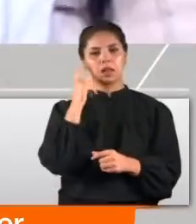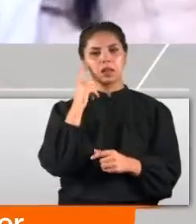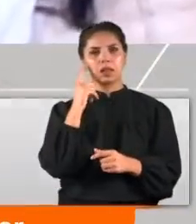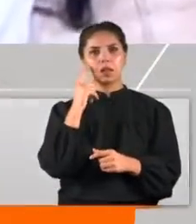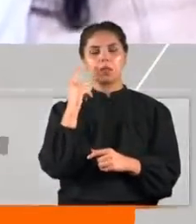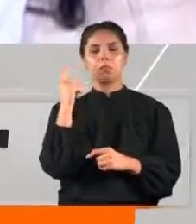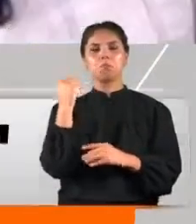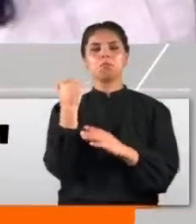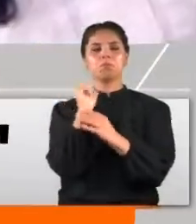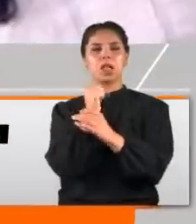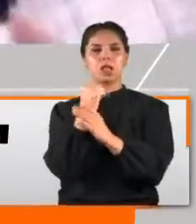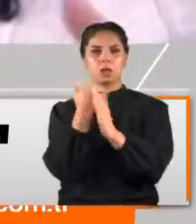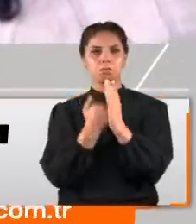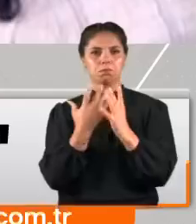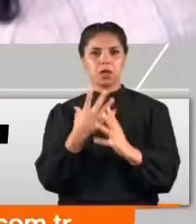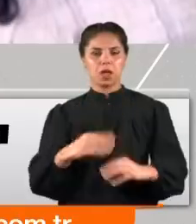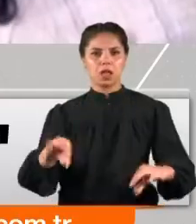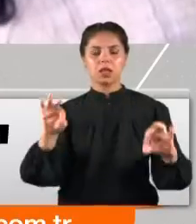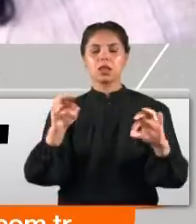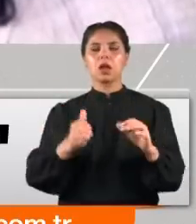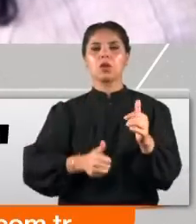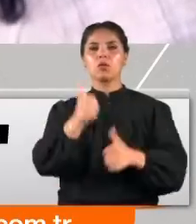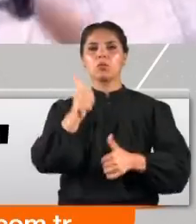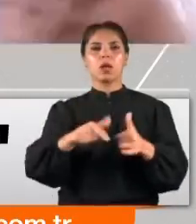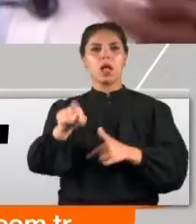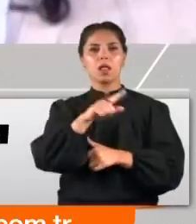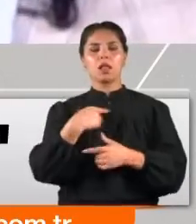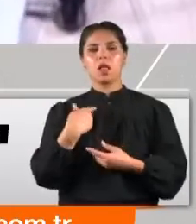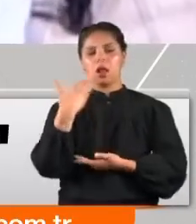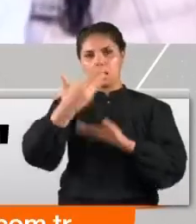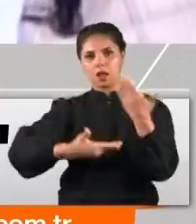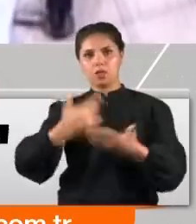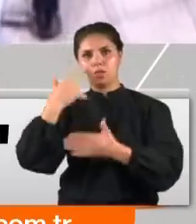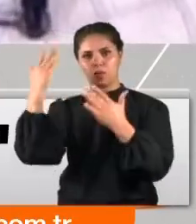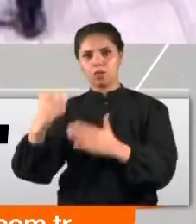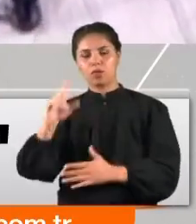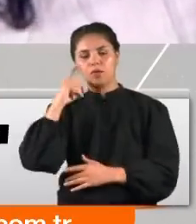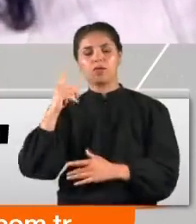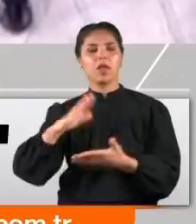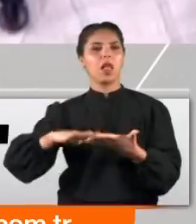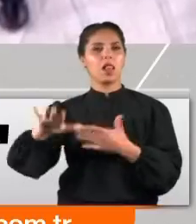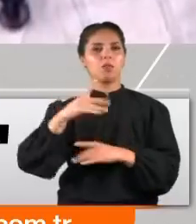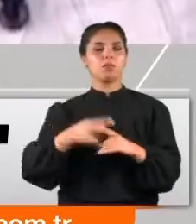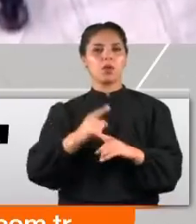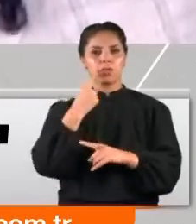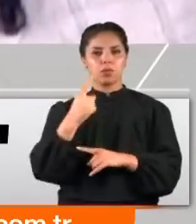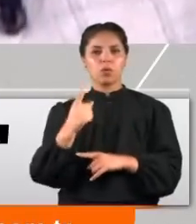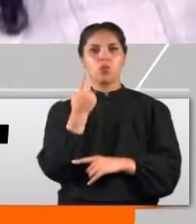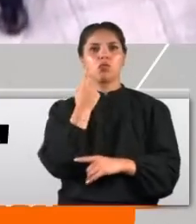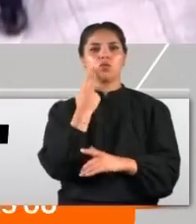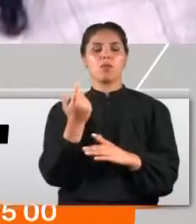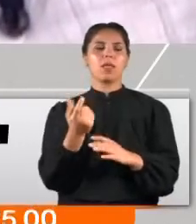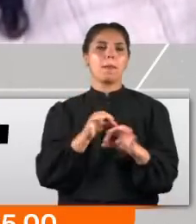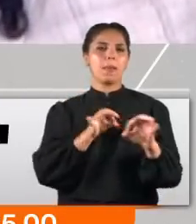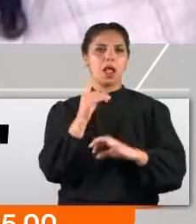çerçeveyi çizerim yasa için. Kabinede de sunup Sayın Cumhurbaşkanımızın da diğer arkadaşların da görüşlerini alarak bir hükümet teorisi